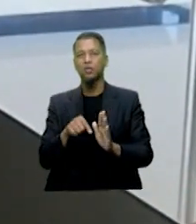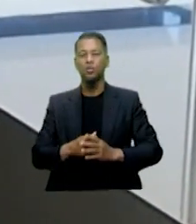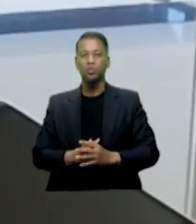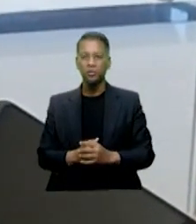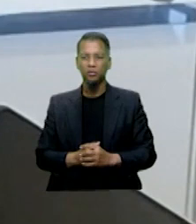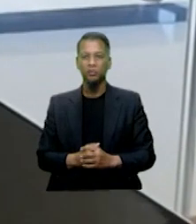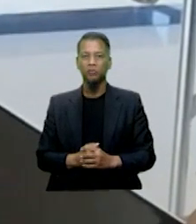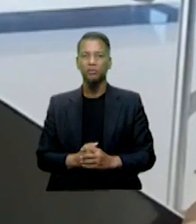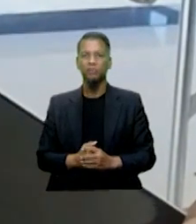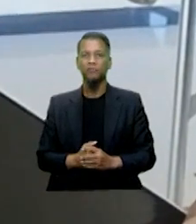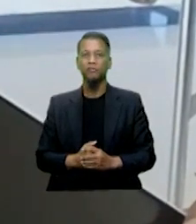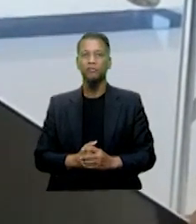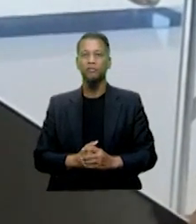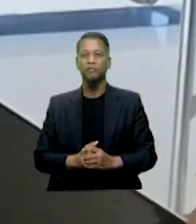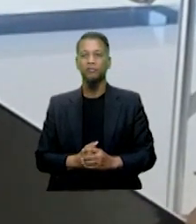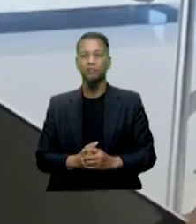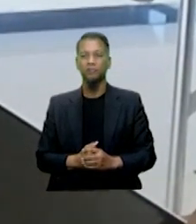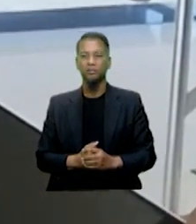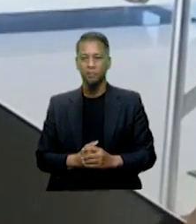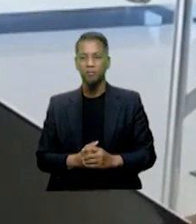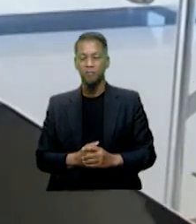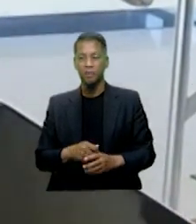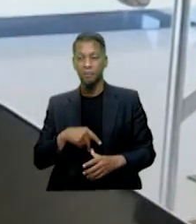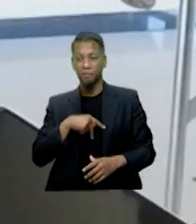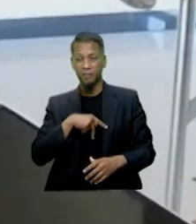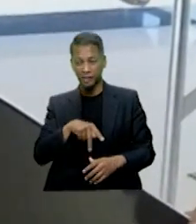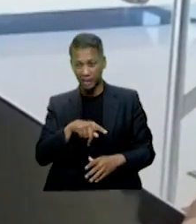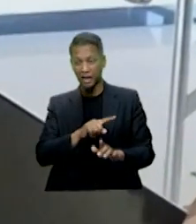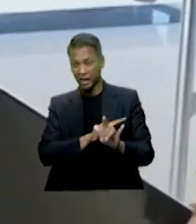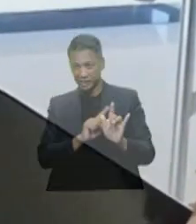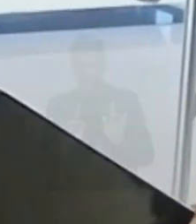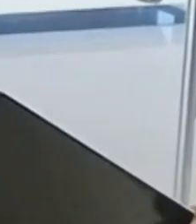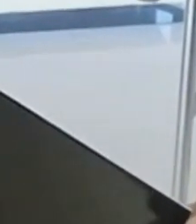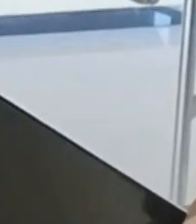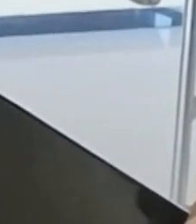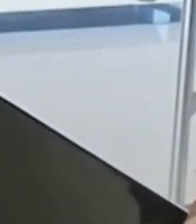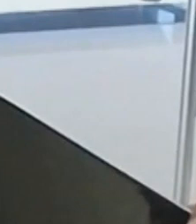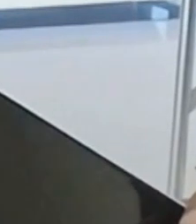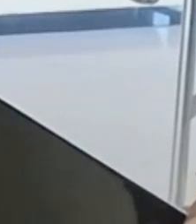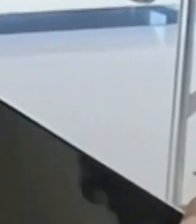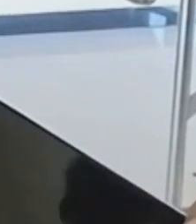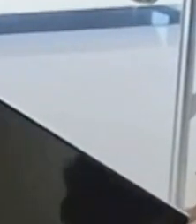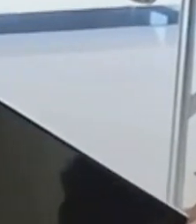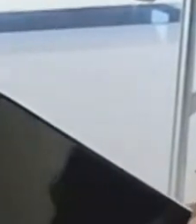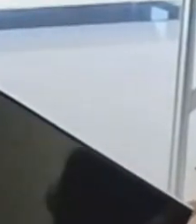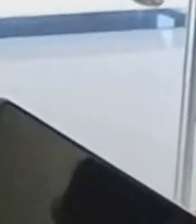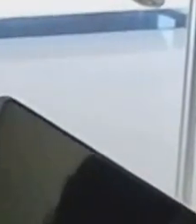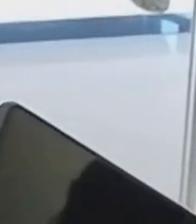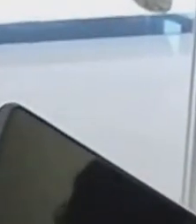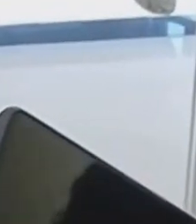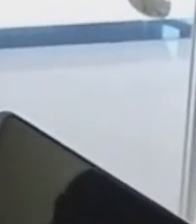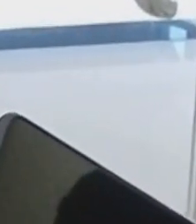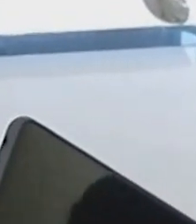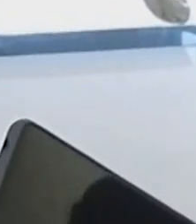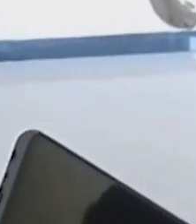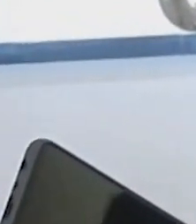ikut dalam konstelasi Pilpres, Pilek kali ini untuk tidak membuat persoalan baru.